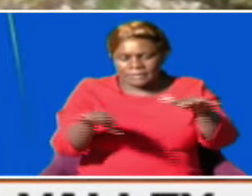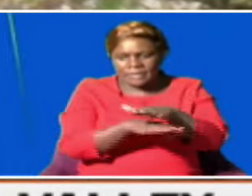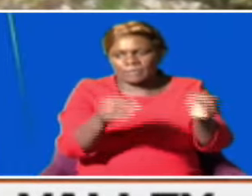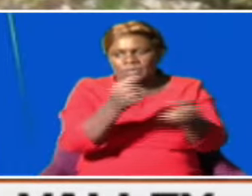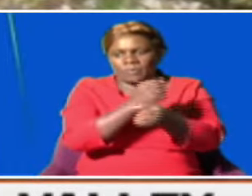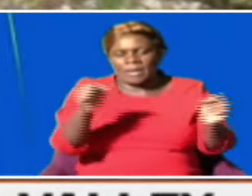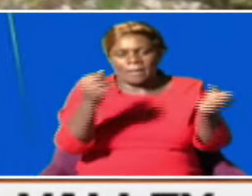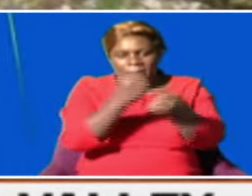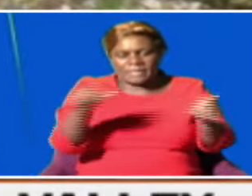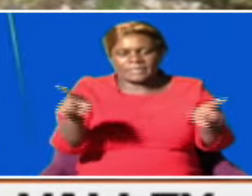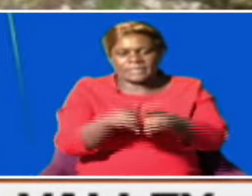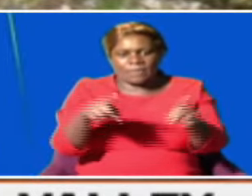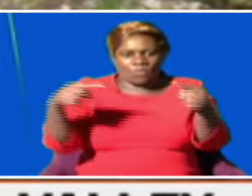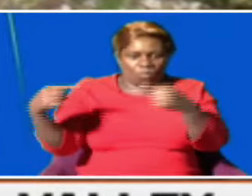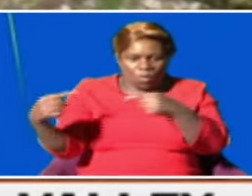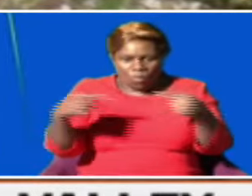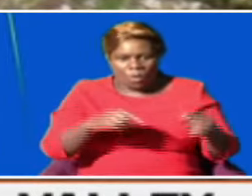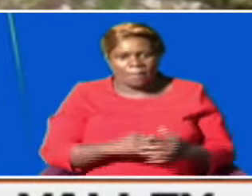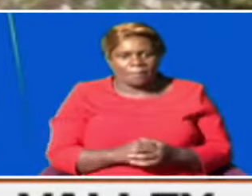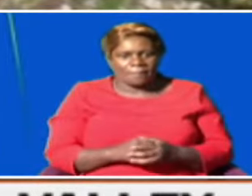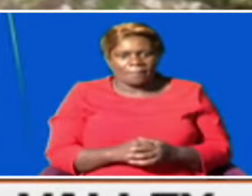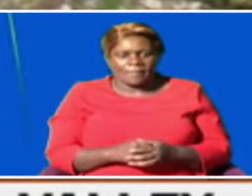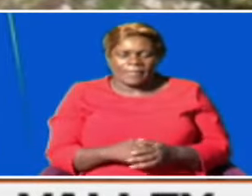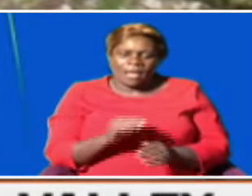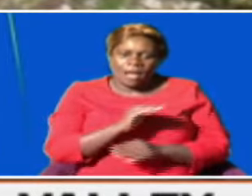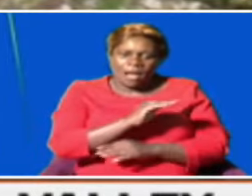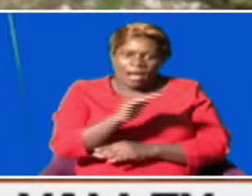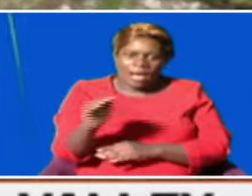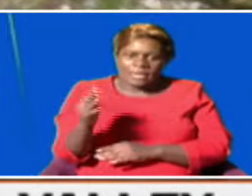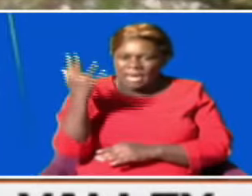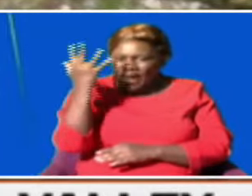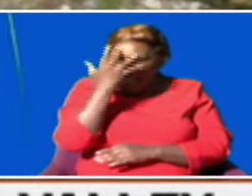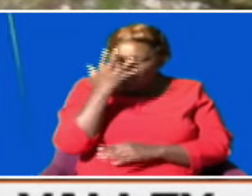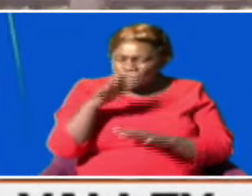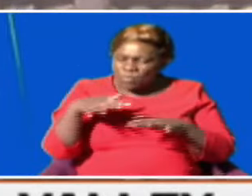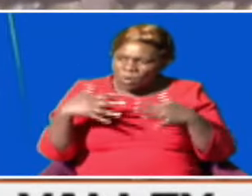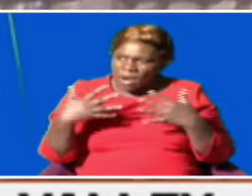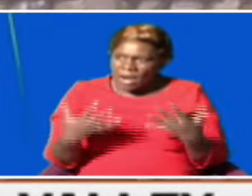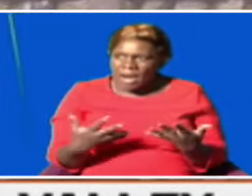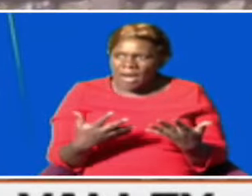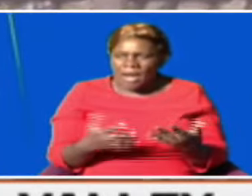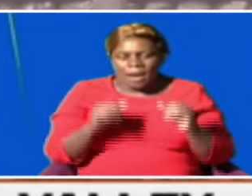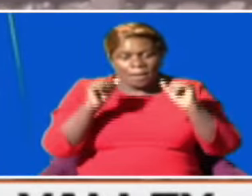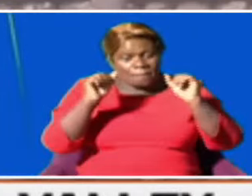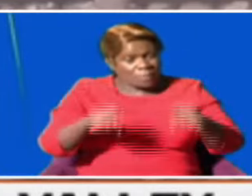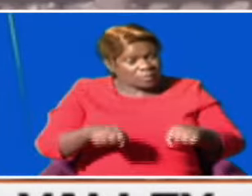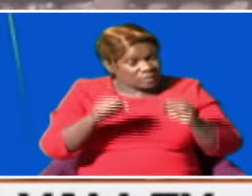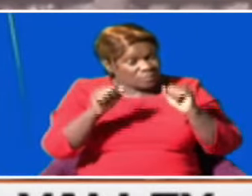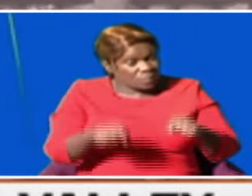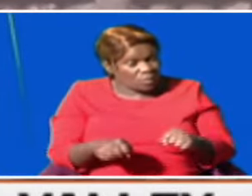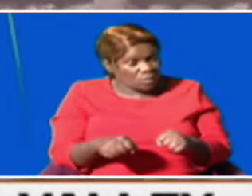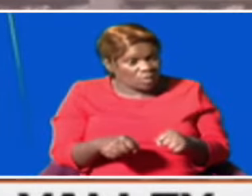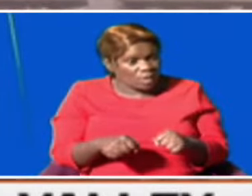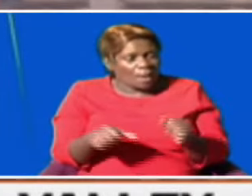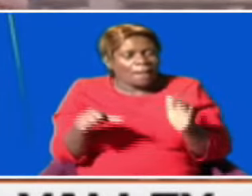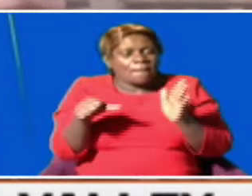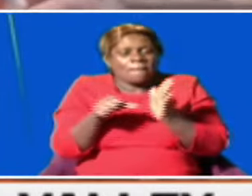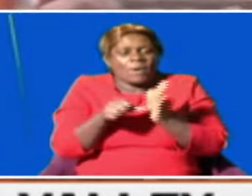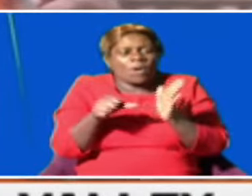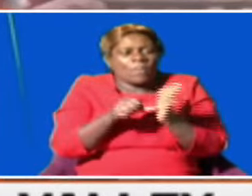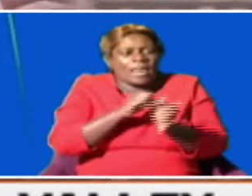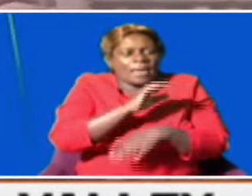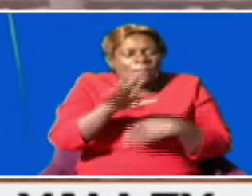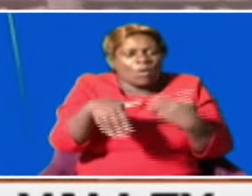ni president munapiga. Na mimi nauliza ni aibu aina gani? Inawezekana hiyo mashida